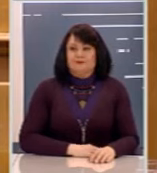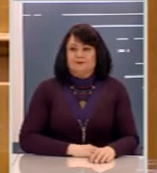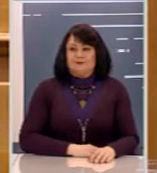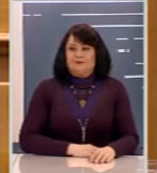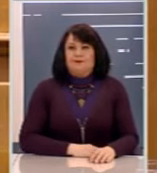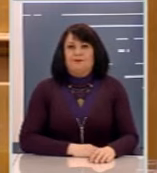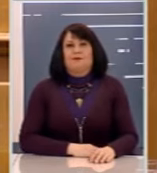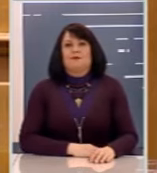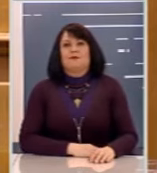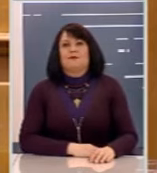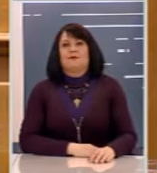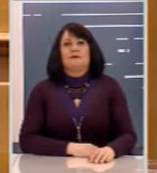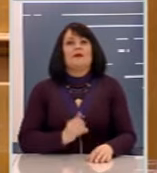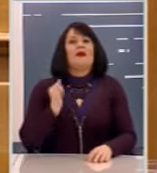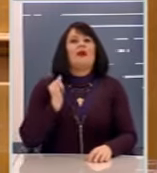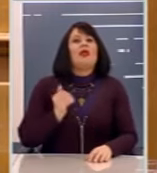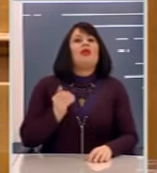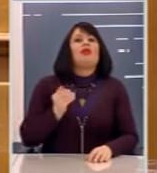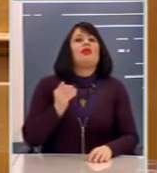Πολύ εκ των υστέρων,